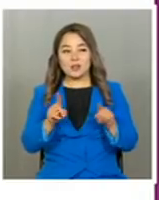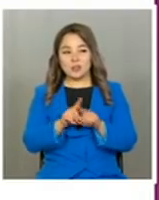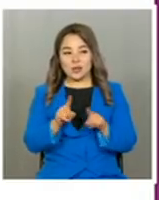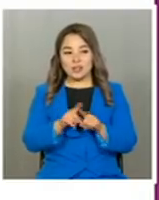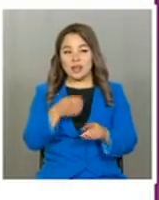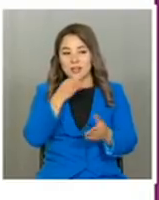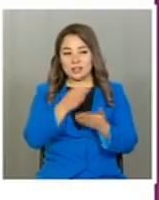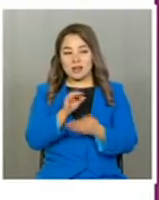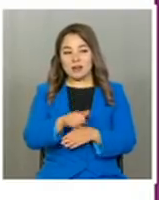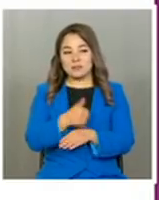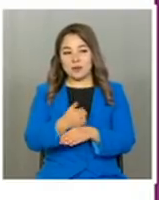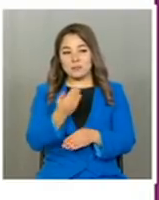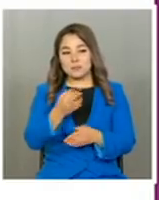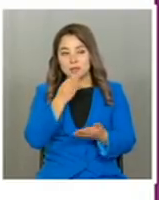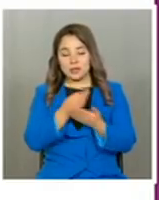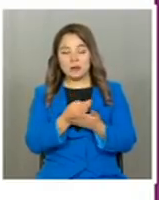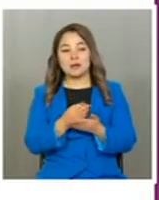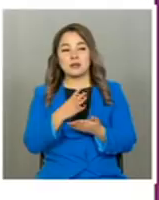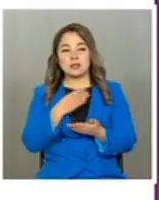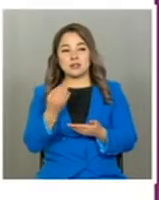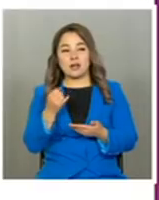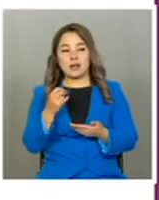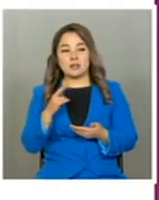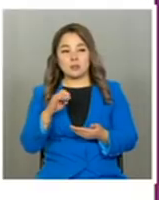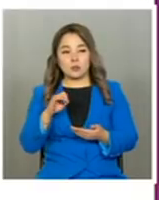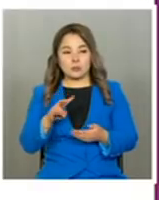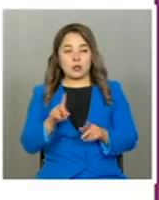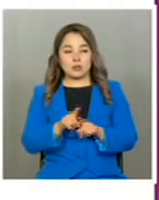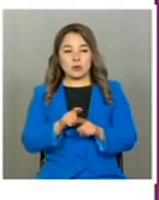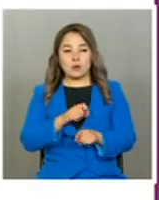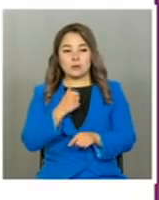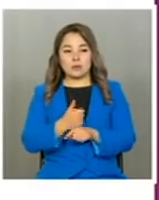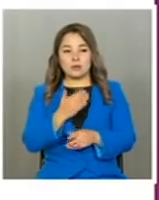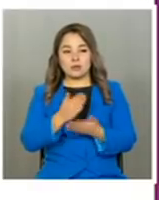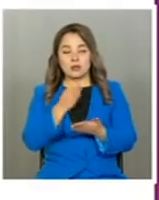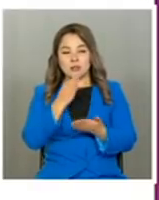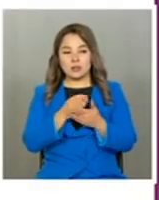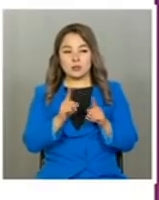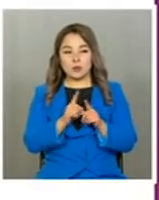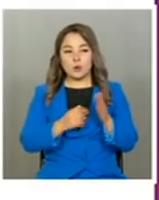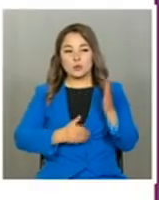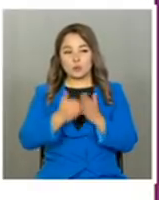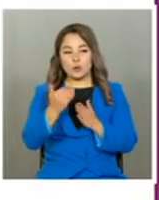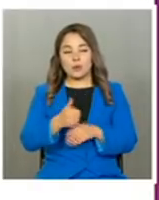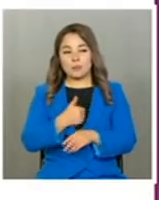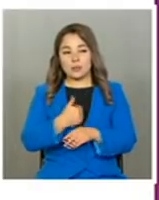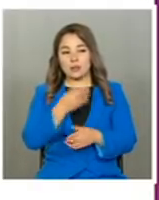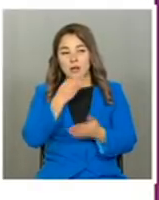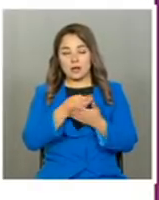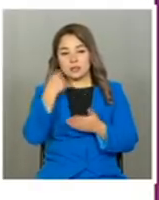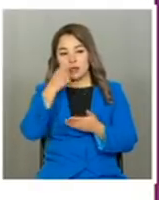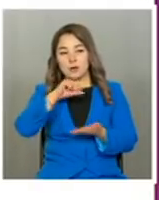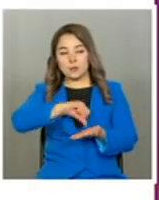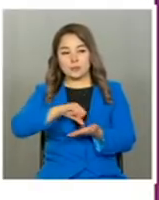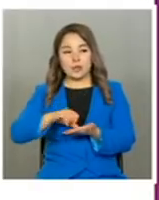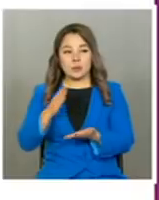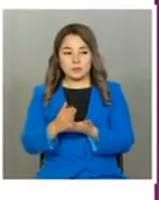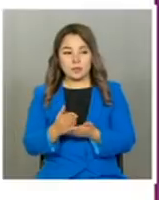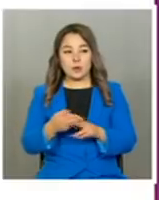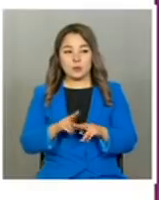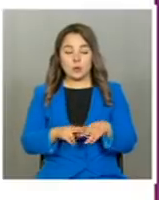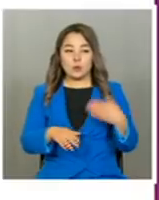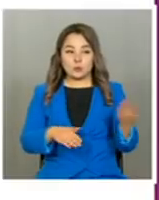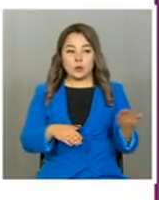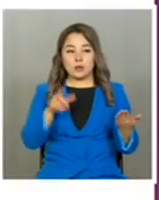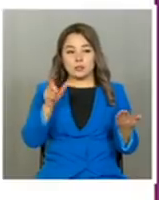билікте Тәңірқұт, яғни Шаньюй отырды. Тәңірқұттан кейінгі жоғары биліктегі лауазымды тұлғалар сол жақ кіші